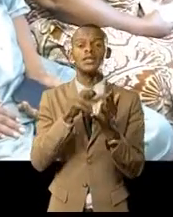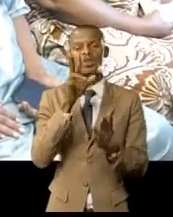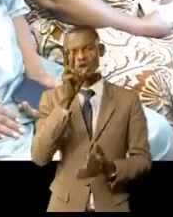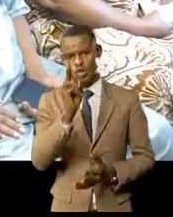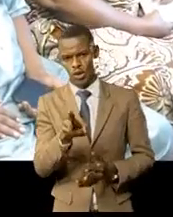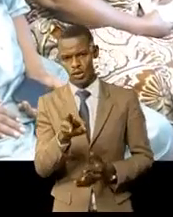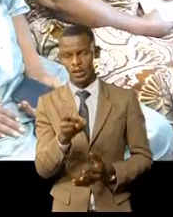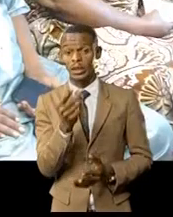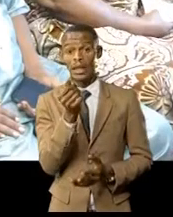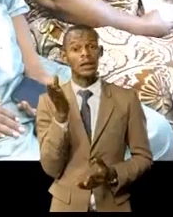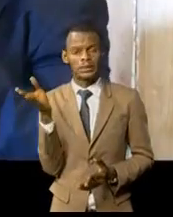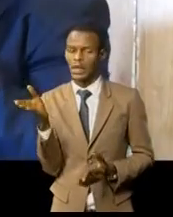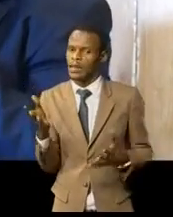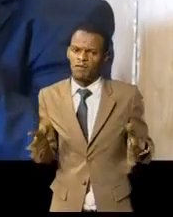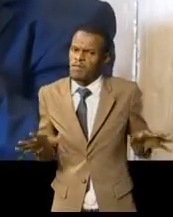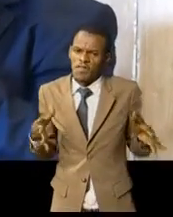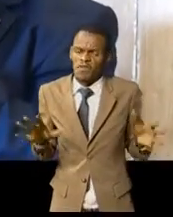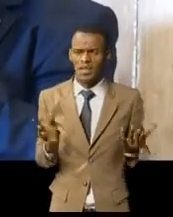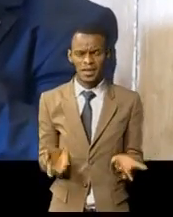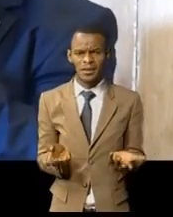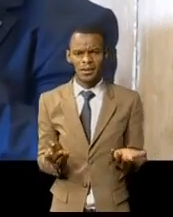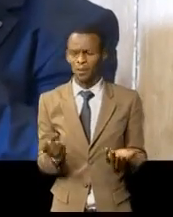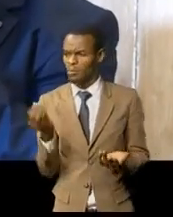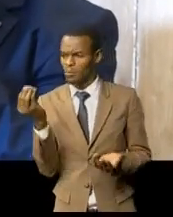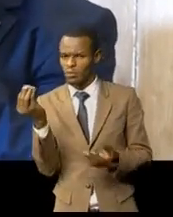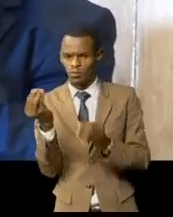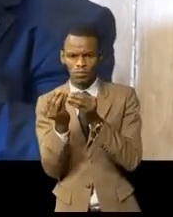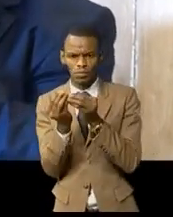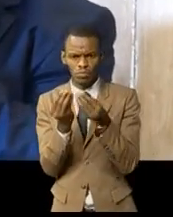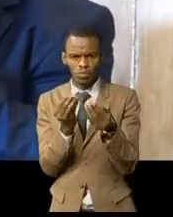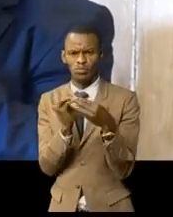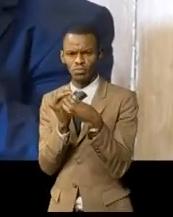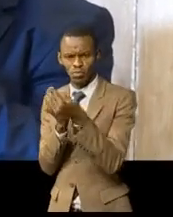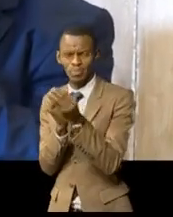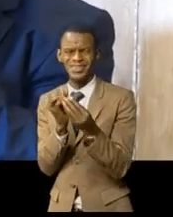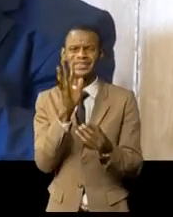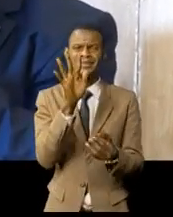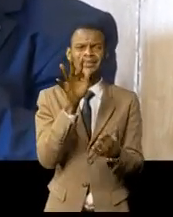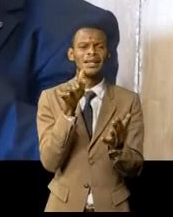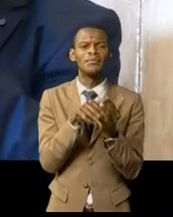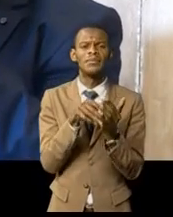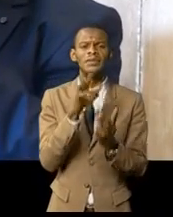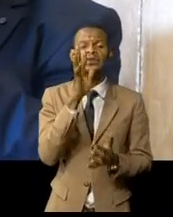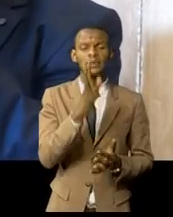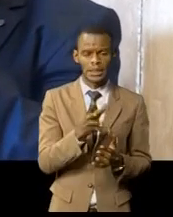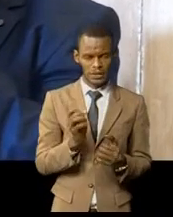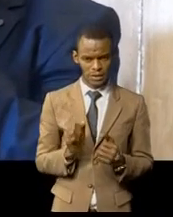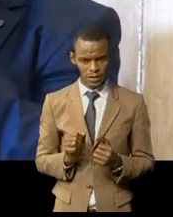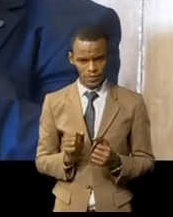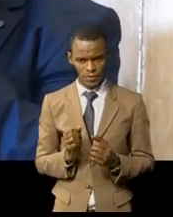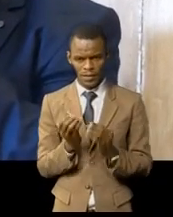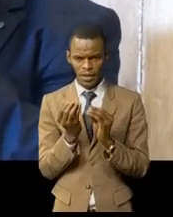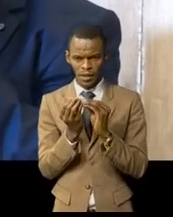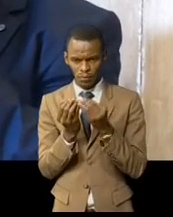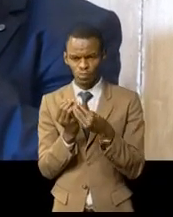à l'administration foncière. Et maintenant, répartir cette somme de 5500... De